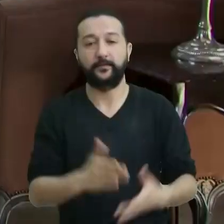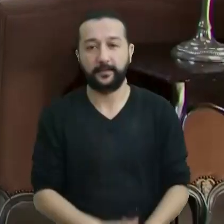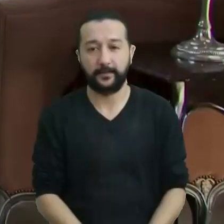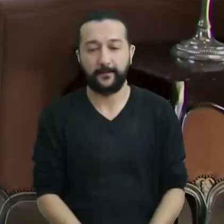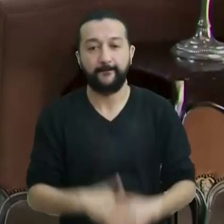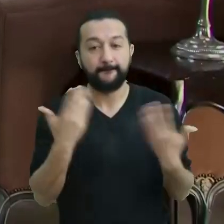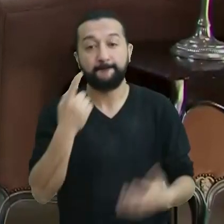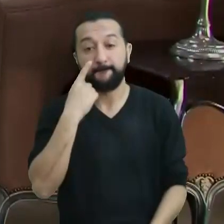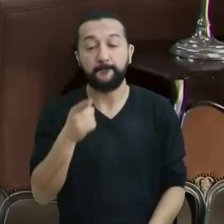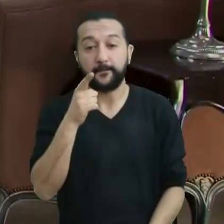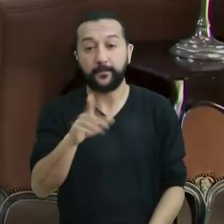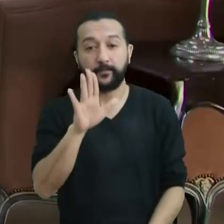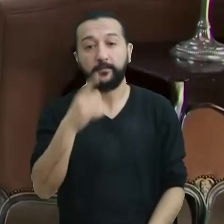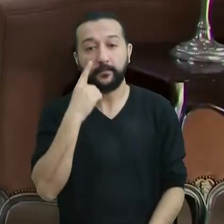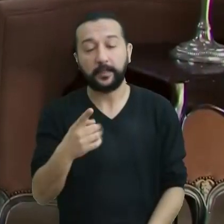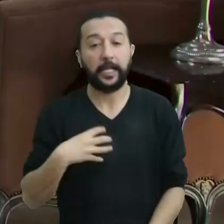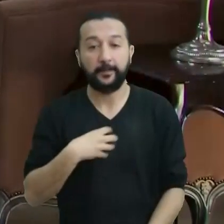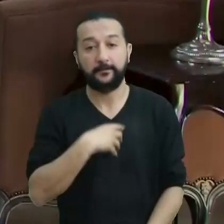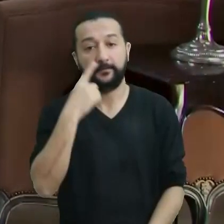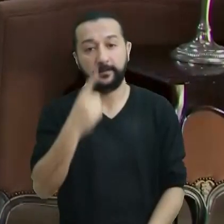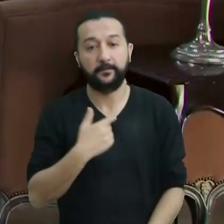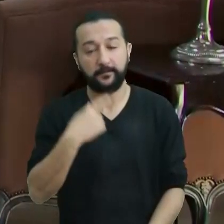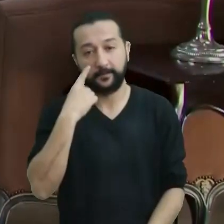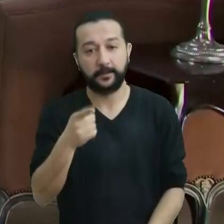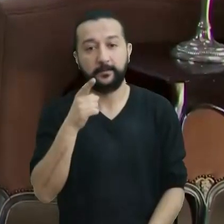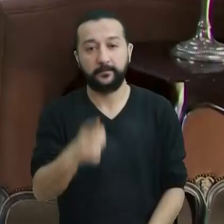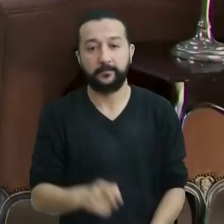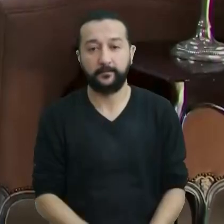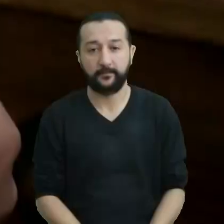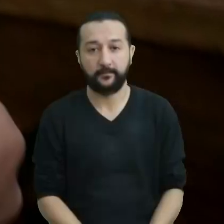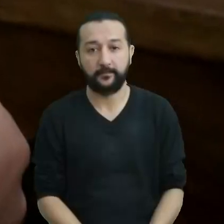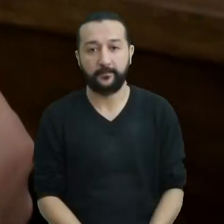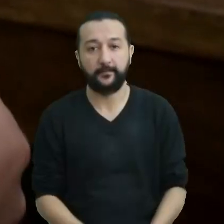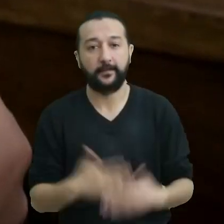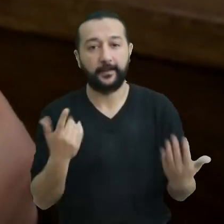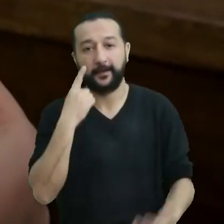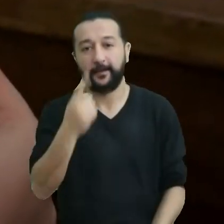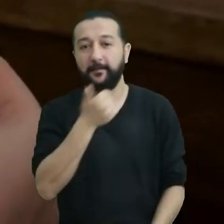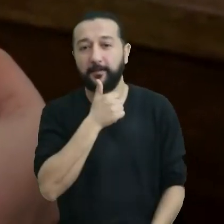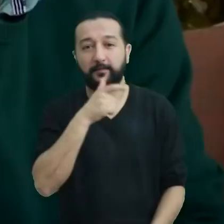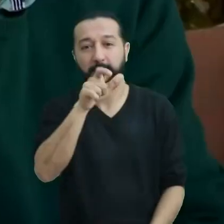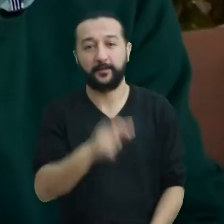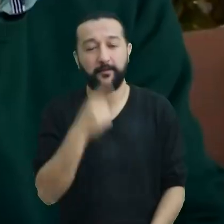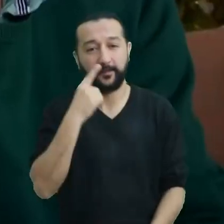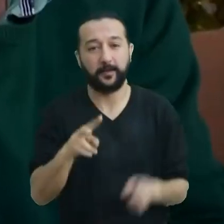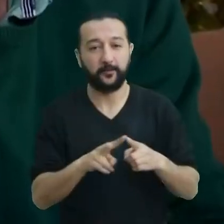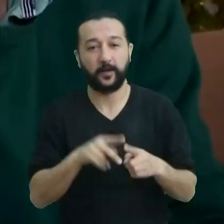Nurhancığım. Dur bakayım anneşkocuğum, ben de bakayım. Ay, babişkama bak Nurhan.